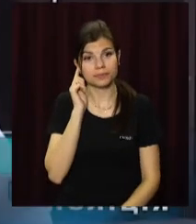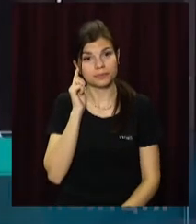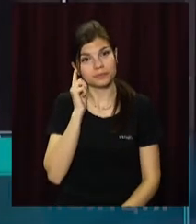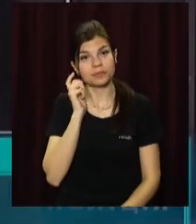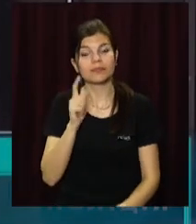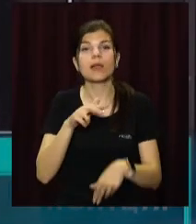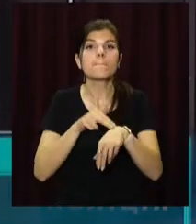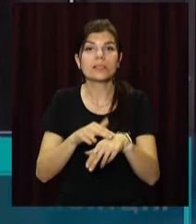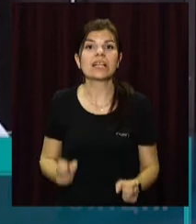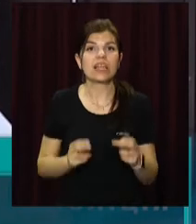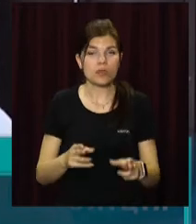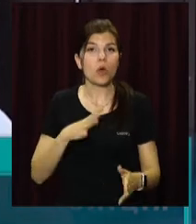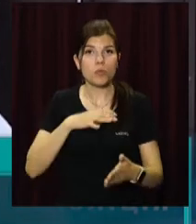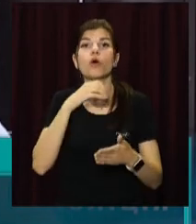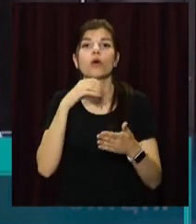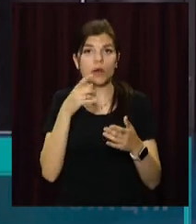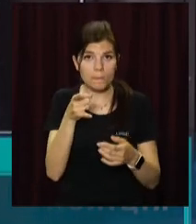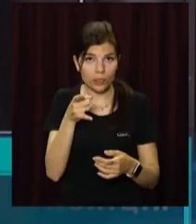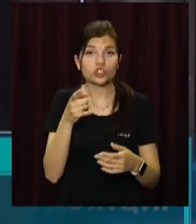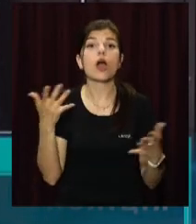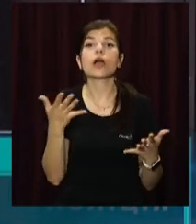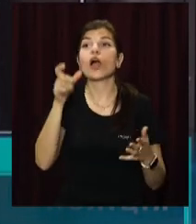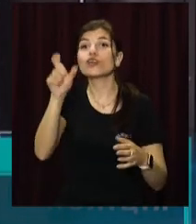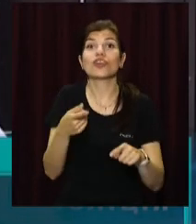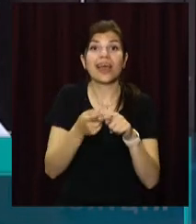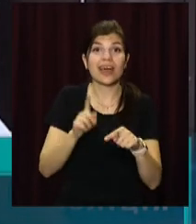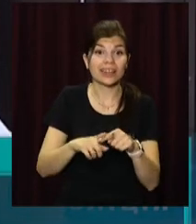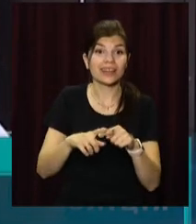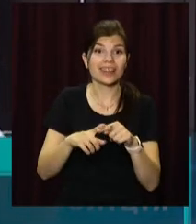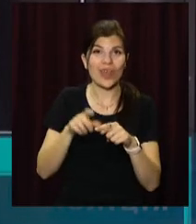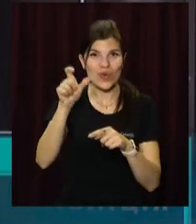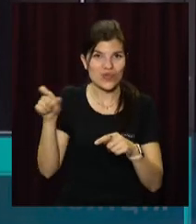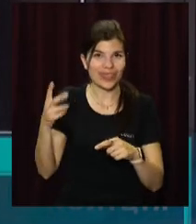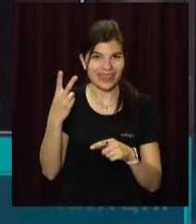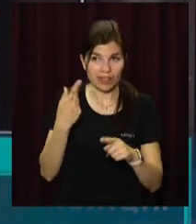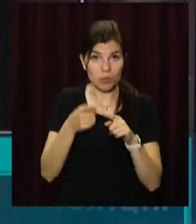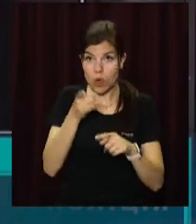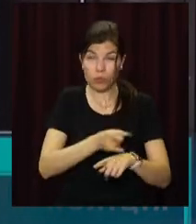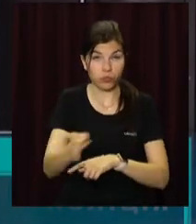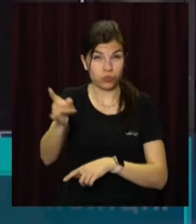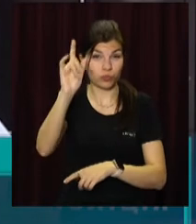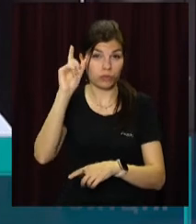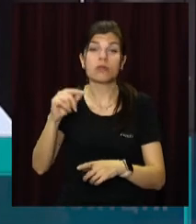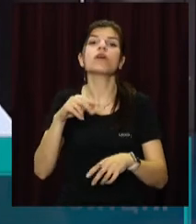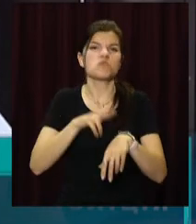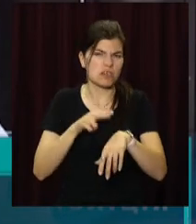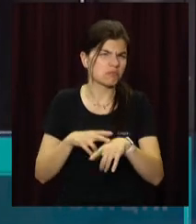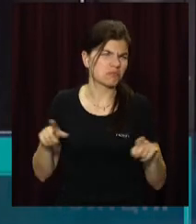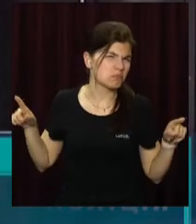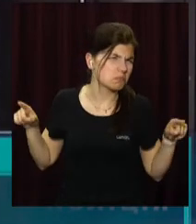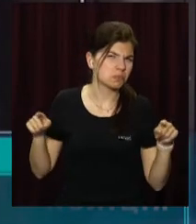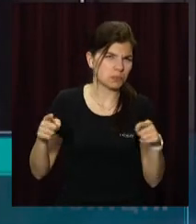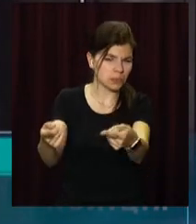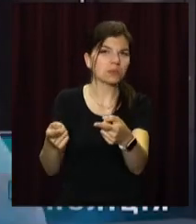Працівниками кримінальної поліції було встановлено автомобіль, на якому пересувалися вище вказані громадяни, та у подальшу їх затримано. Санкція